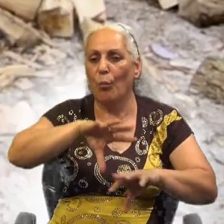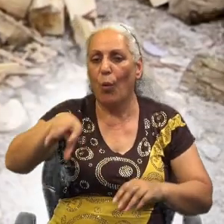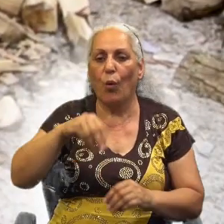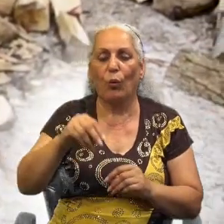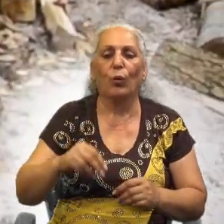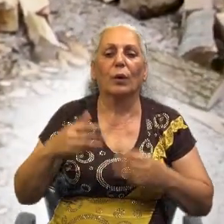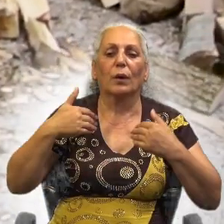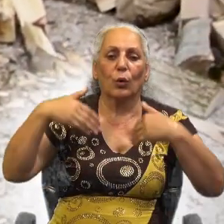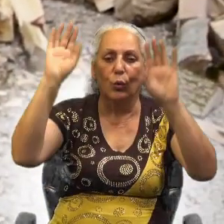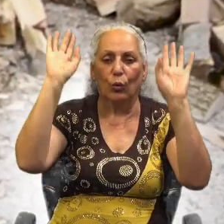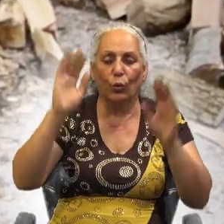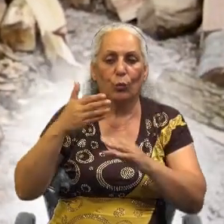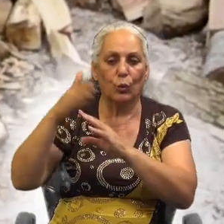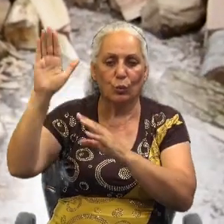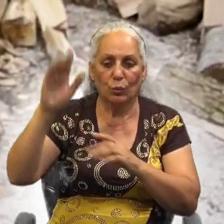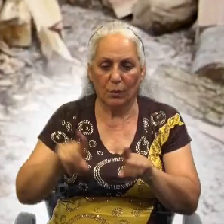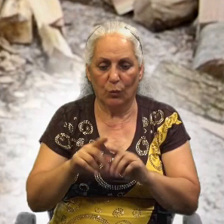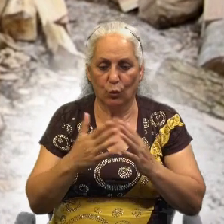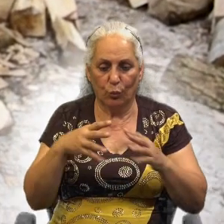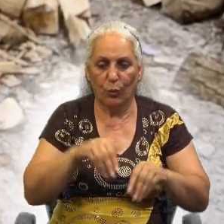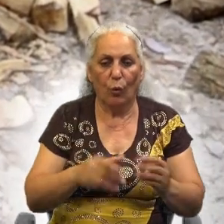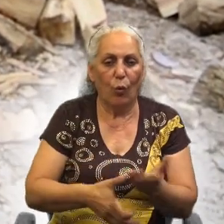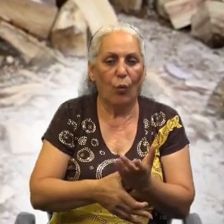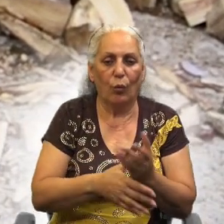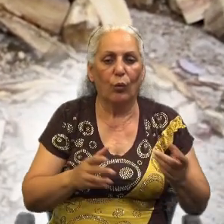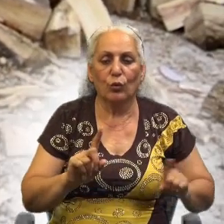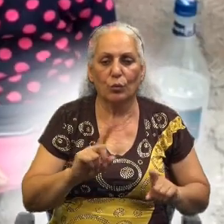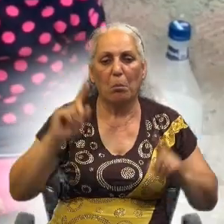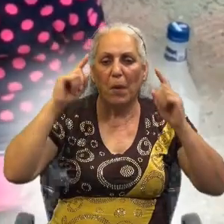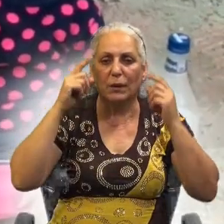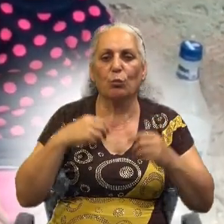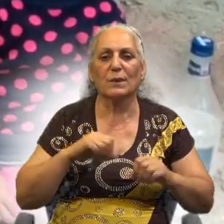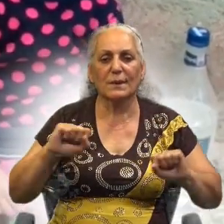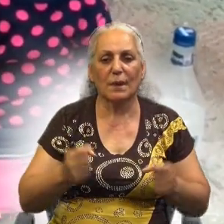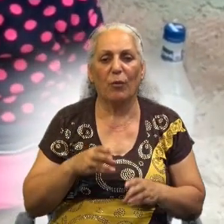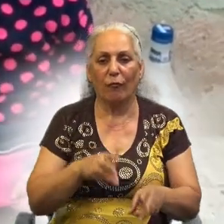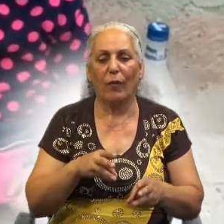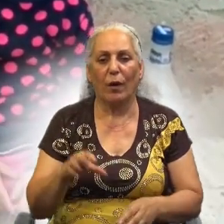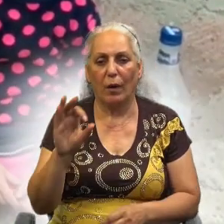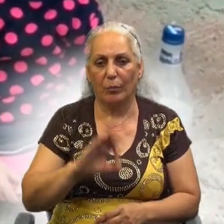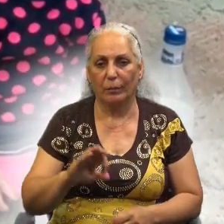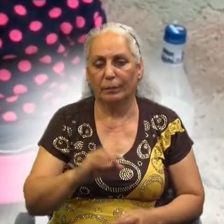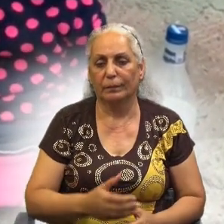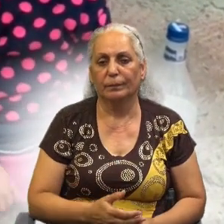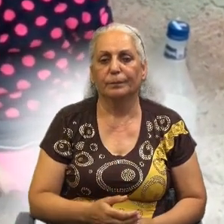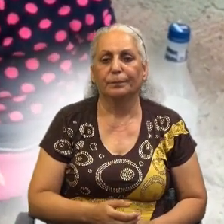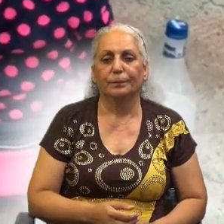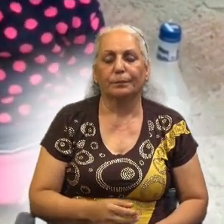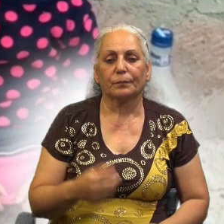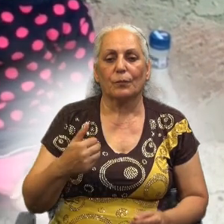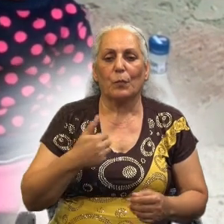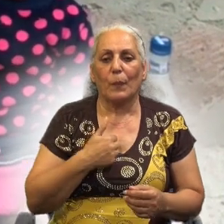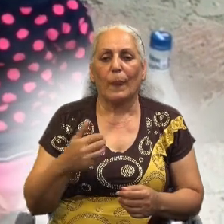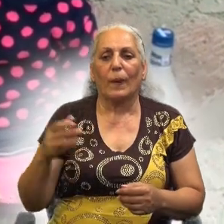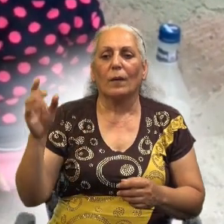չէ, հուլիսից այստեղ մտածում են ձմեռվա վարելիքի մասին։ Չորս տղա ունիմ, չորս լեռուս արտան, են իրեկն